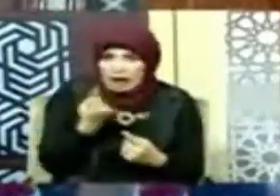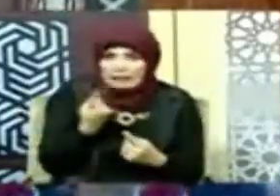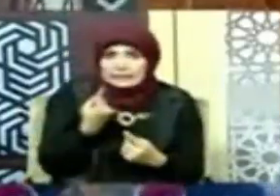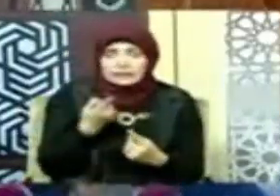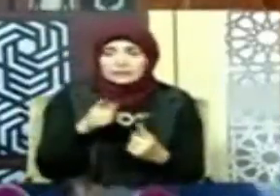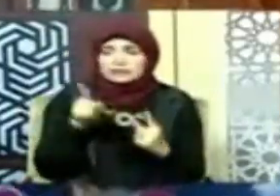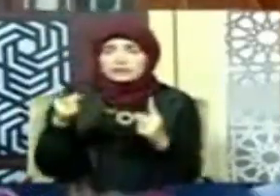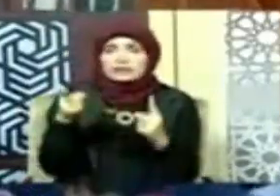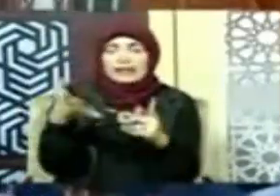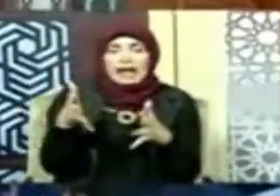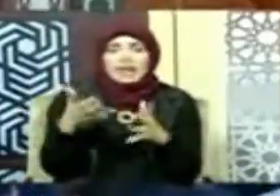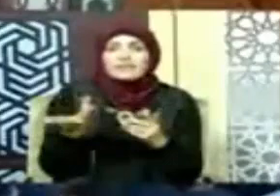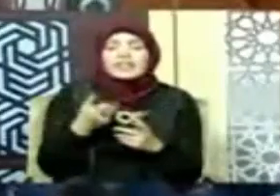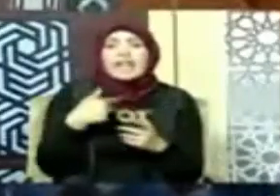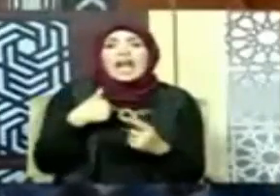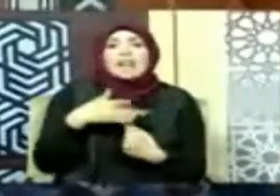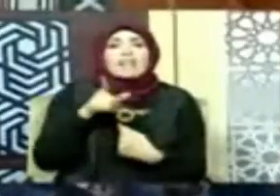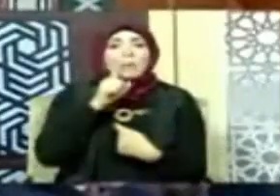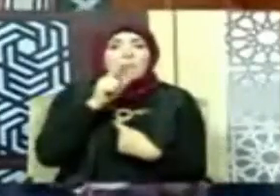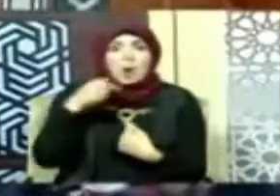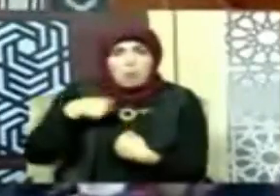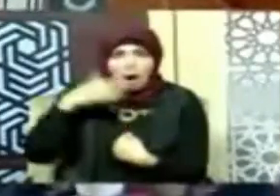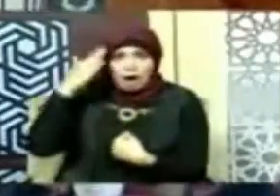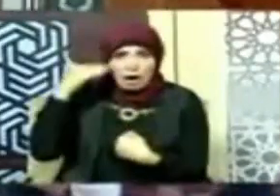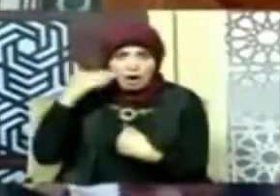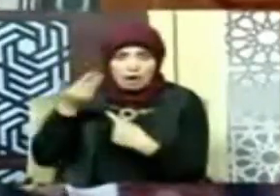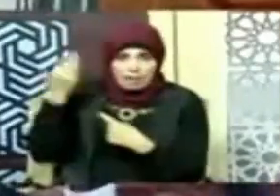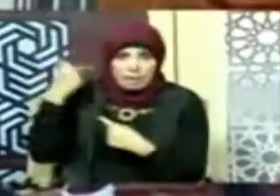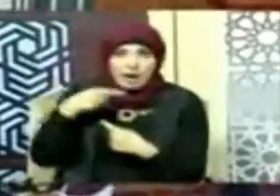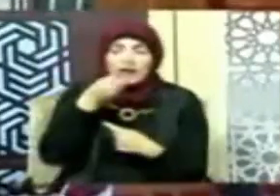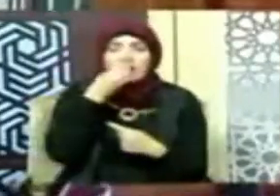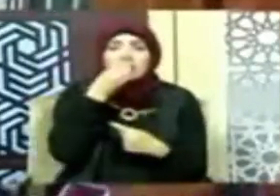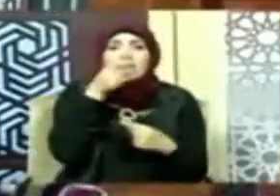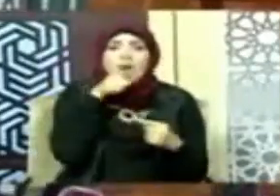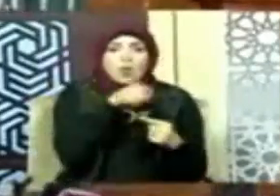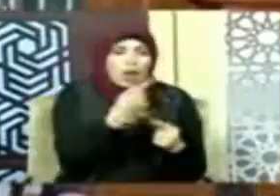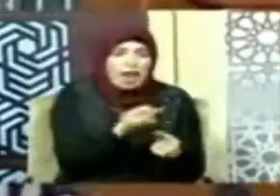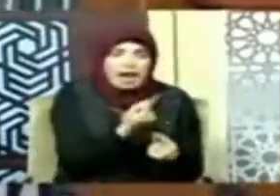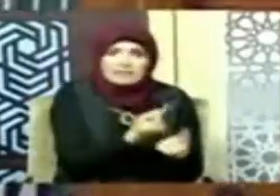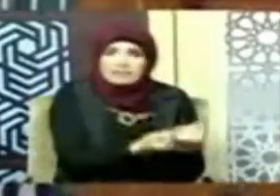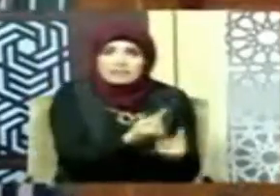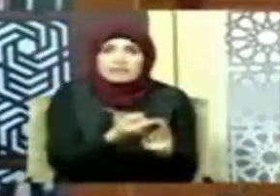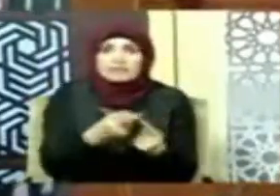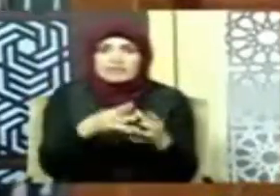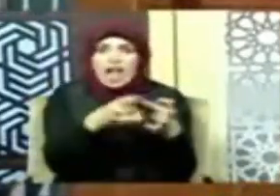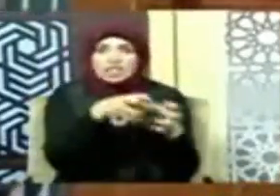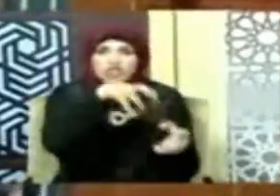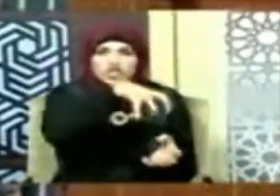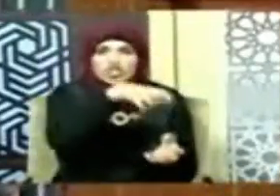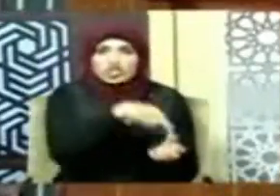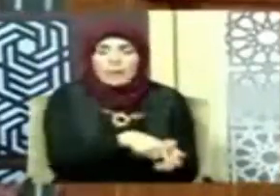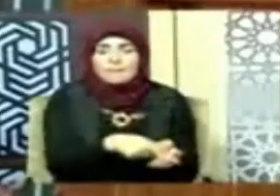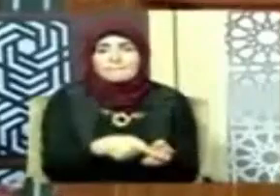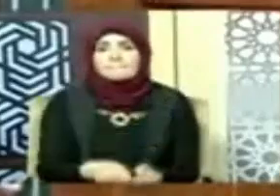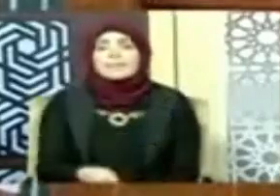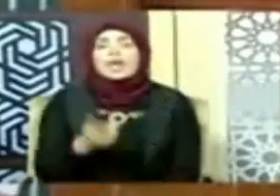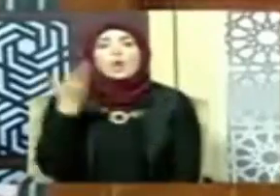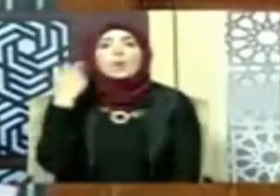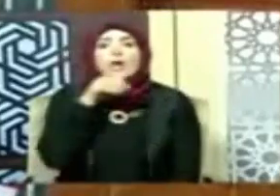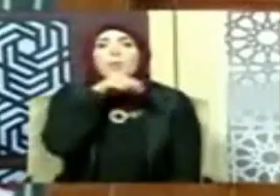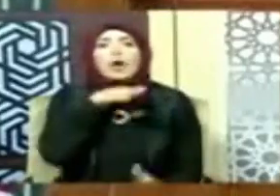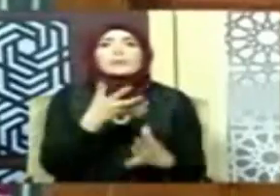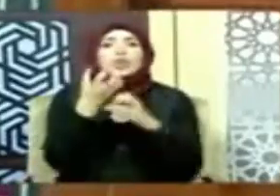امرأة كانت تأكل القديد بمكة. وكان سيدنا عمر بن الخطاب مع مجموعة من